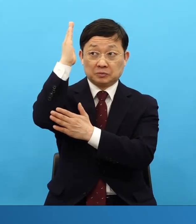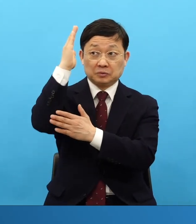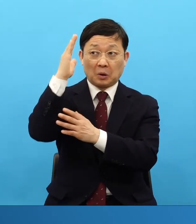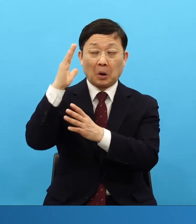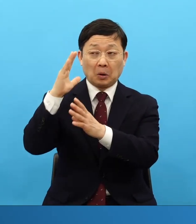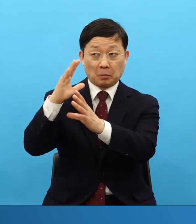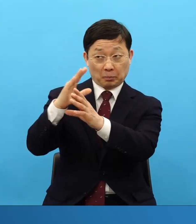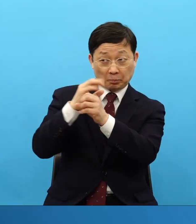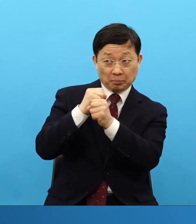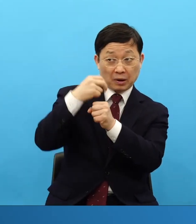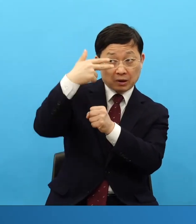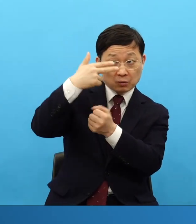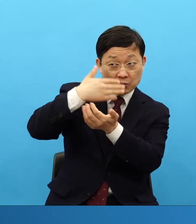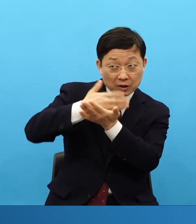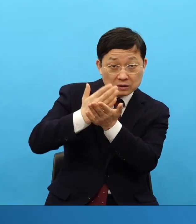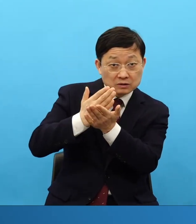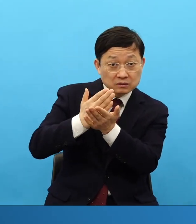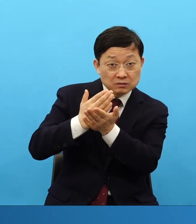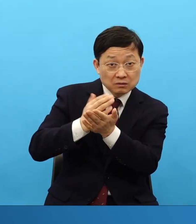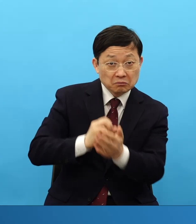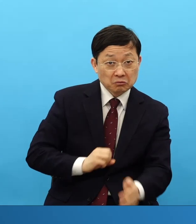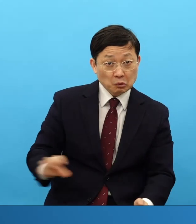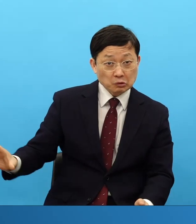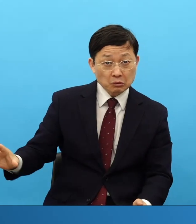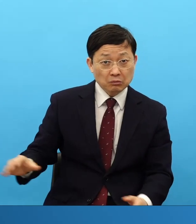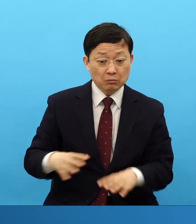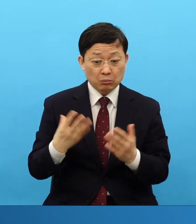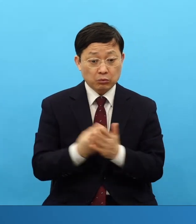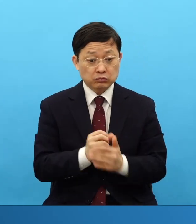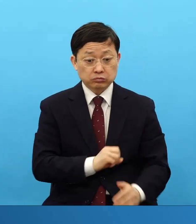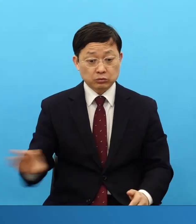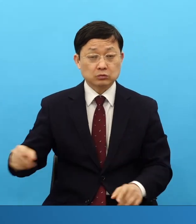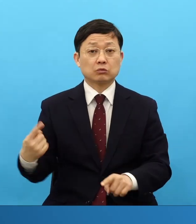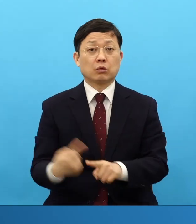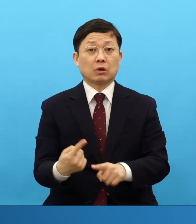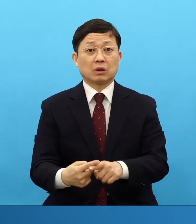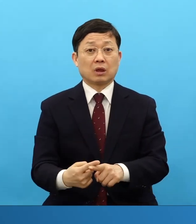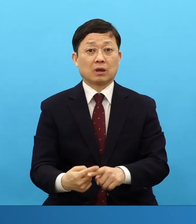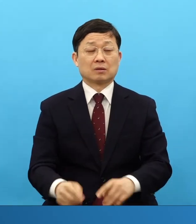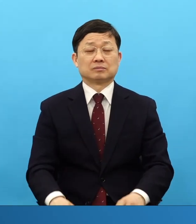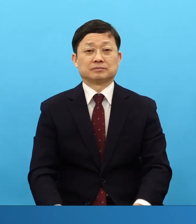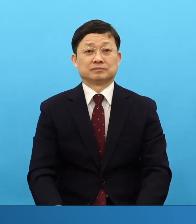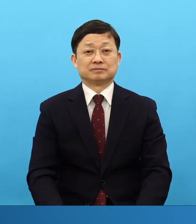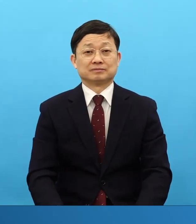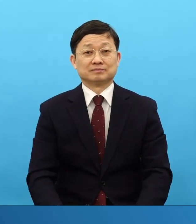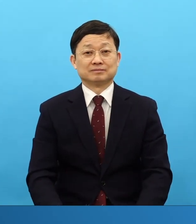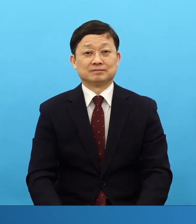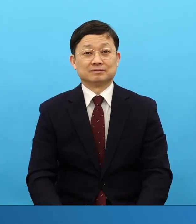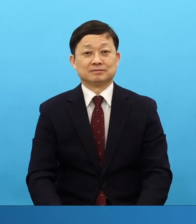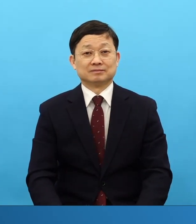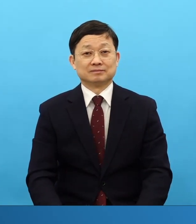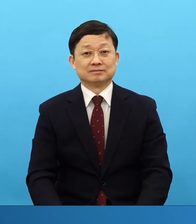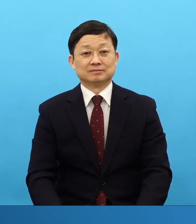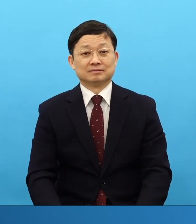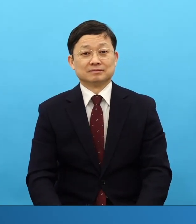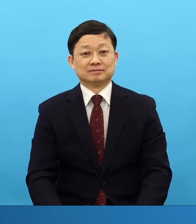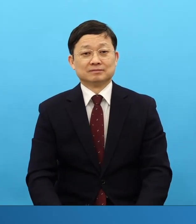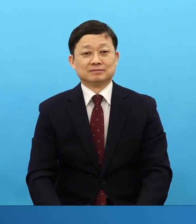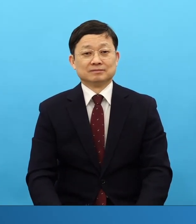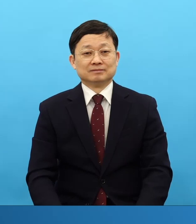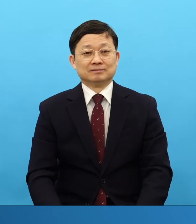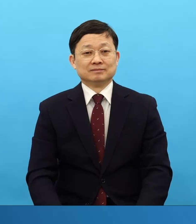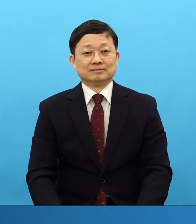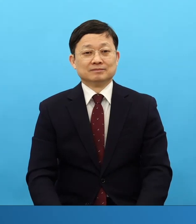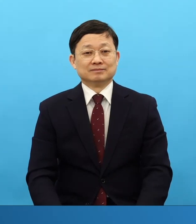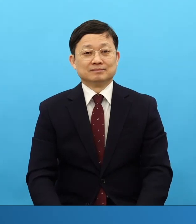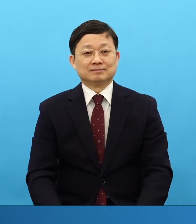얘기하고 가셨는데 그걸 놓친다는 것은 다 놓친 거예요. Jesus organized everything, and the final 40 days before he left, if we lose hold of that, we